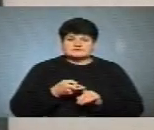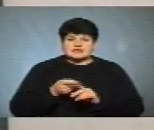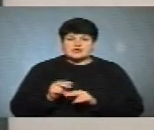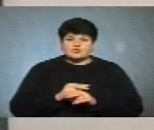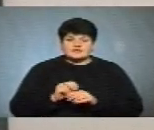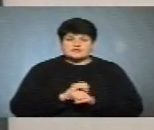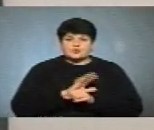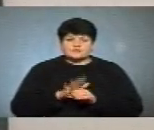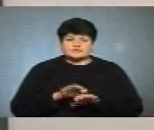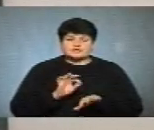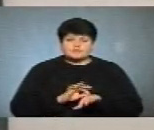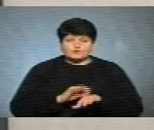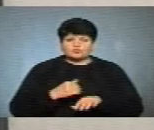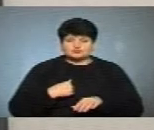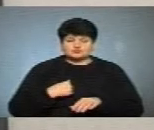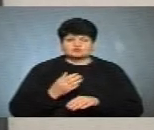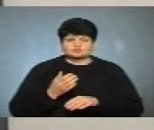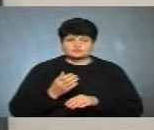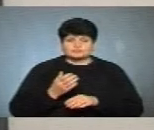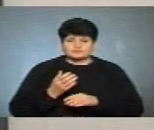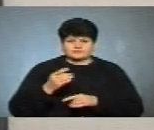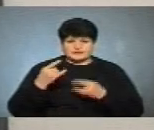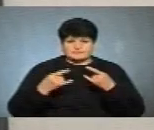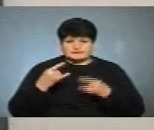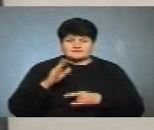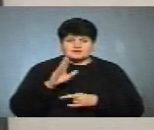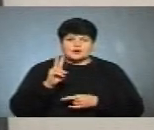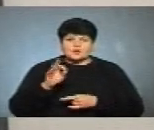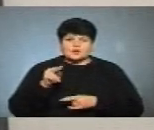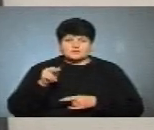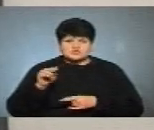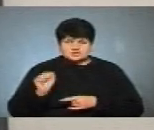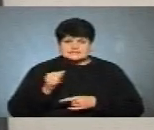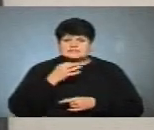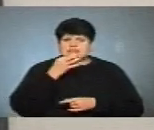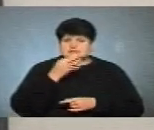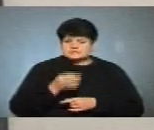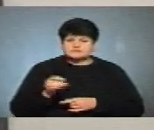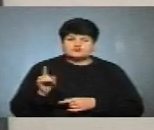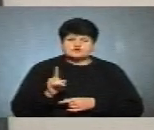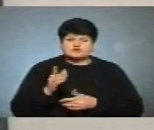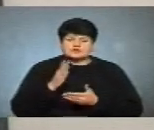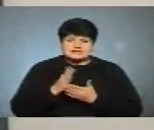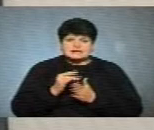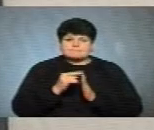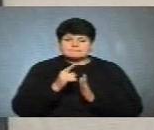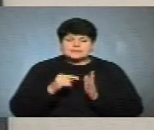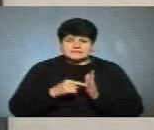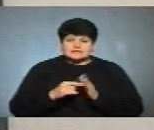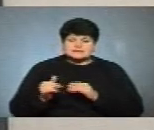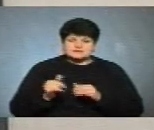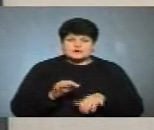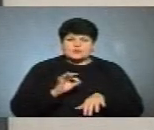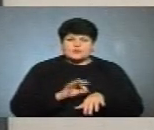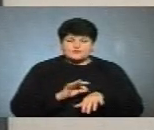хворих. В одному з наших ефірів Василь Копча, лікар-інфекціоніст, сказав, що є питання із забезпеченням